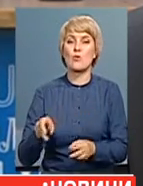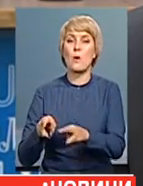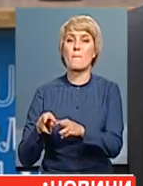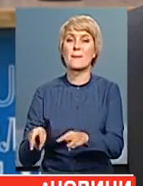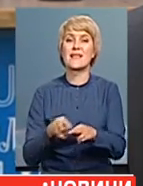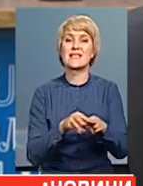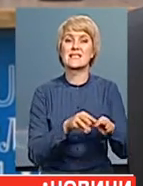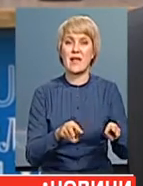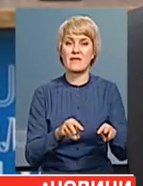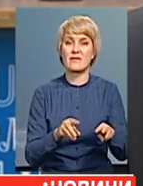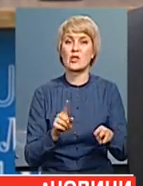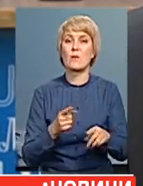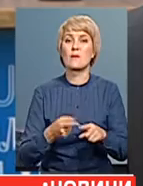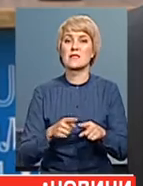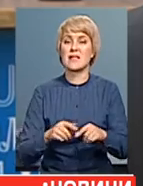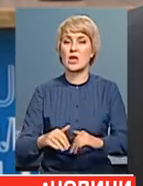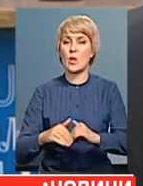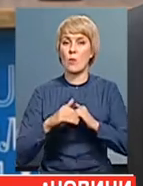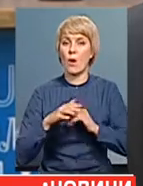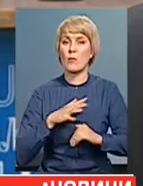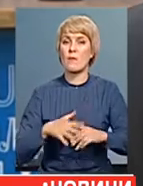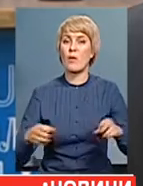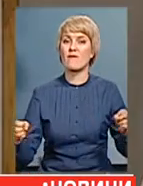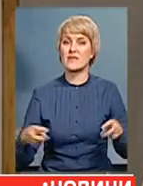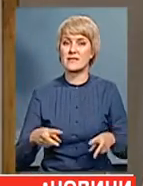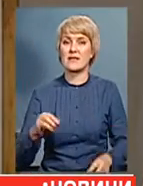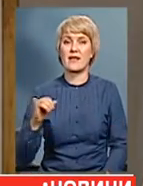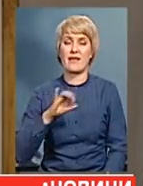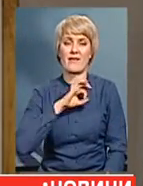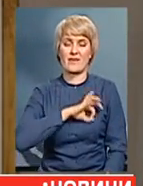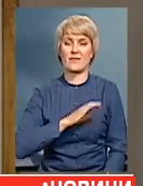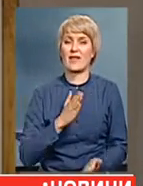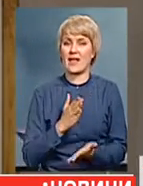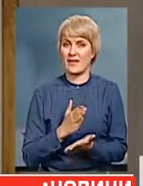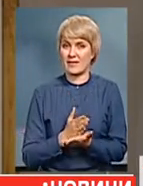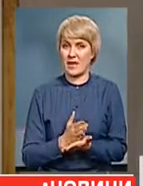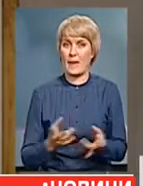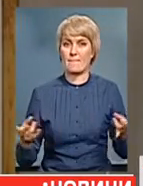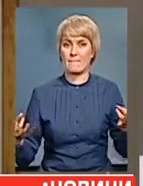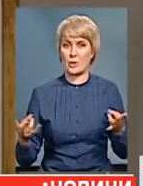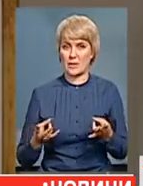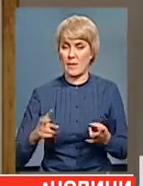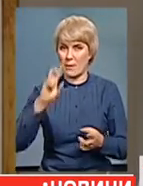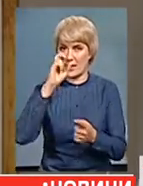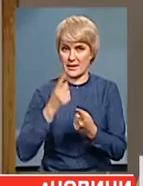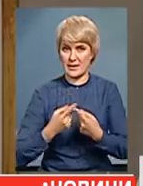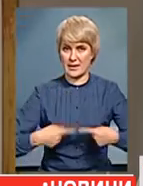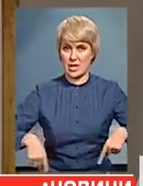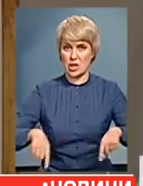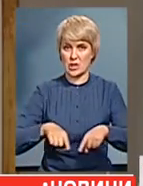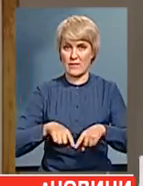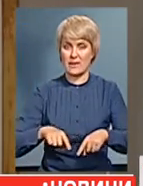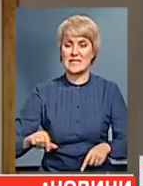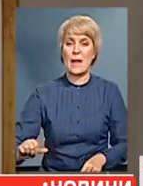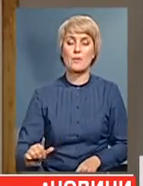вона була професійною, ця допомога, і ефективною. Є нагальна потреба в державі все ж таки